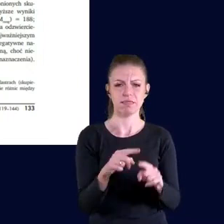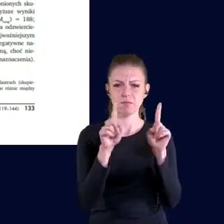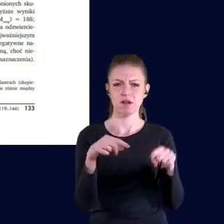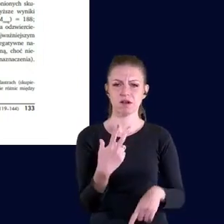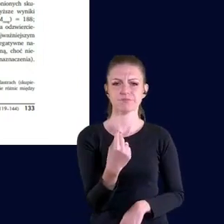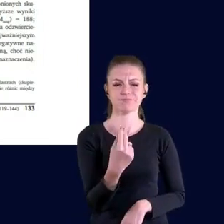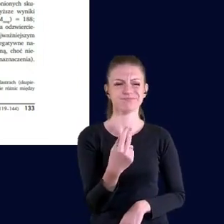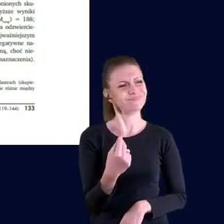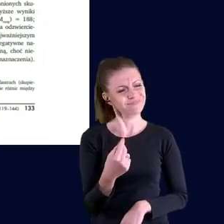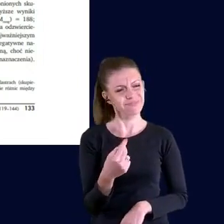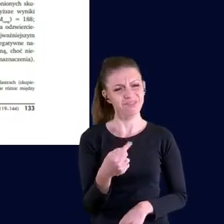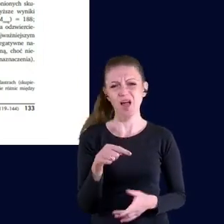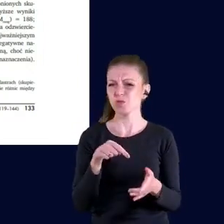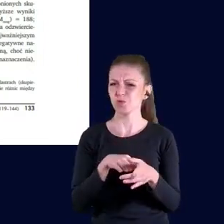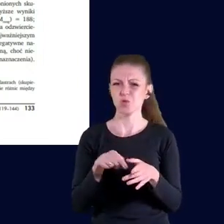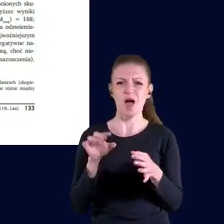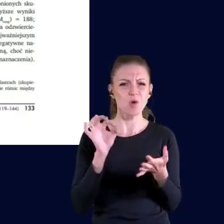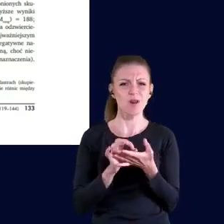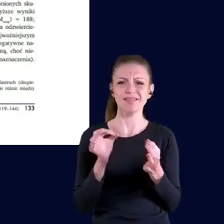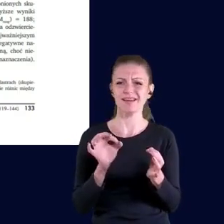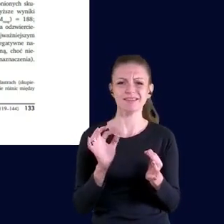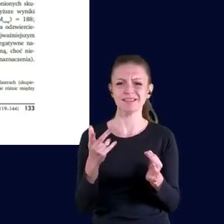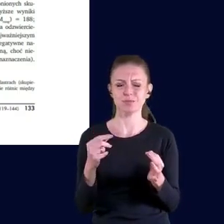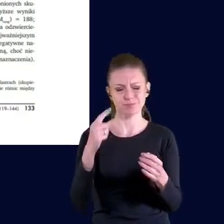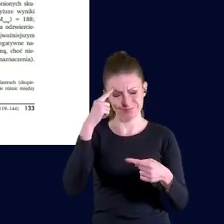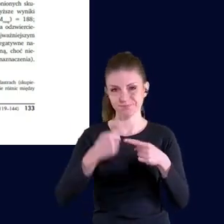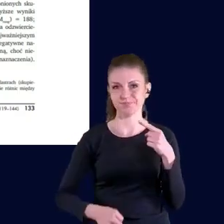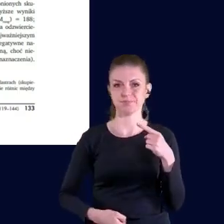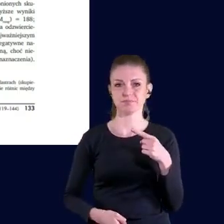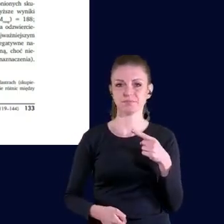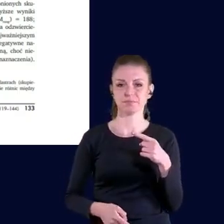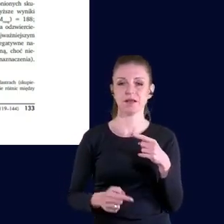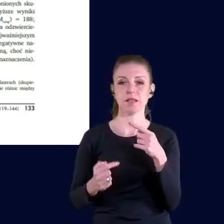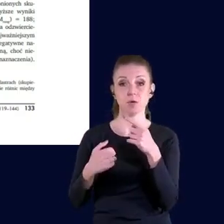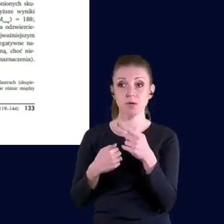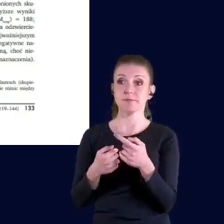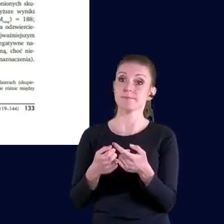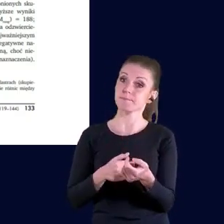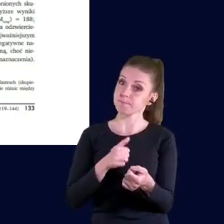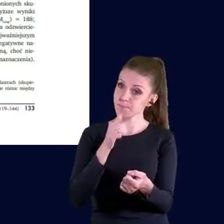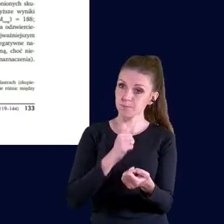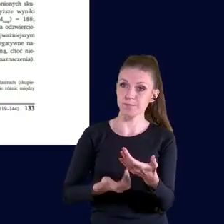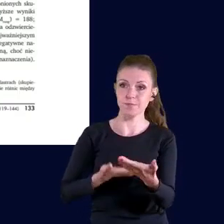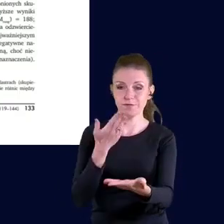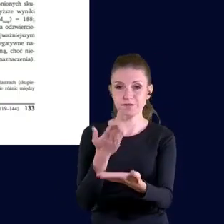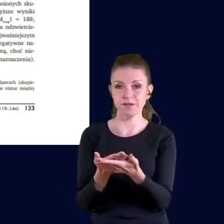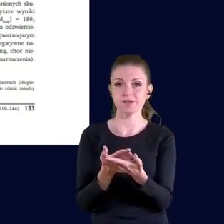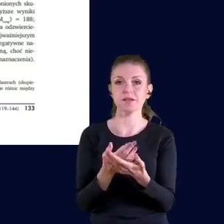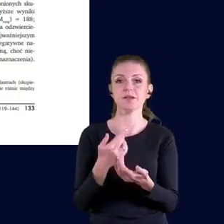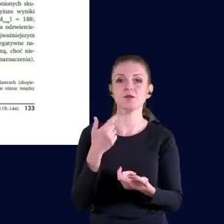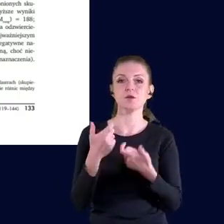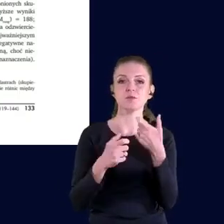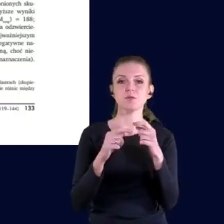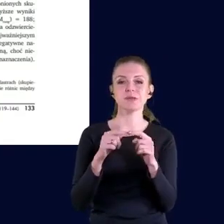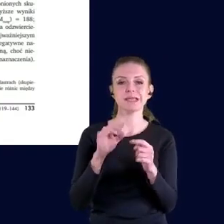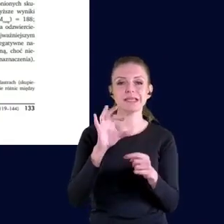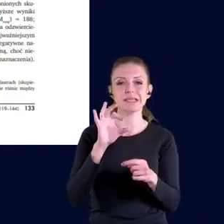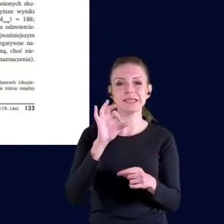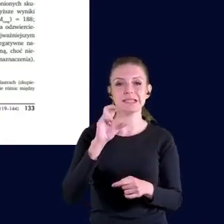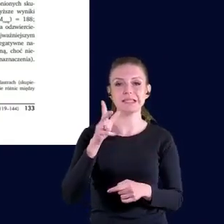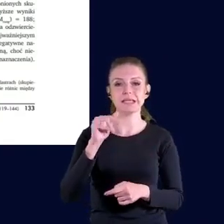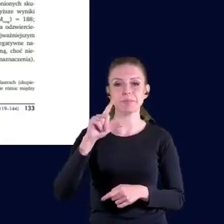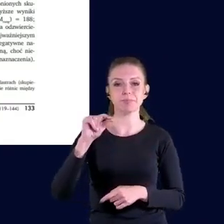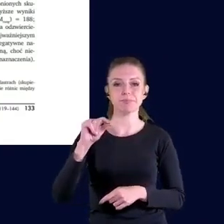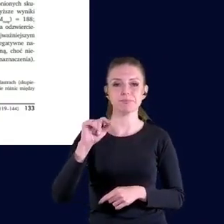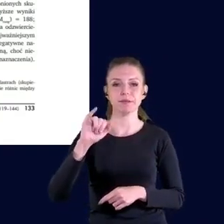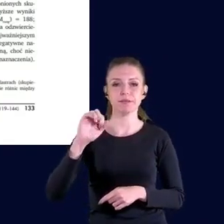i jak jemy tutaj rozwiązanie Proponujemy dodaliśmy tak zwane z kiplingi które w przypadku